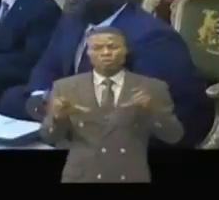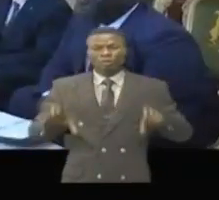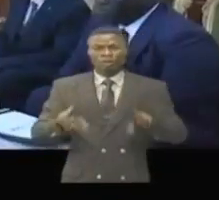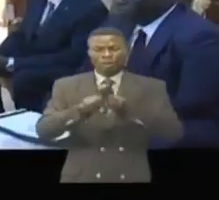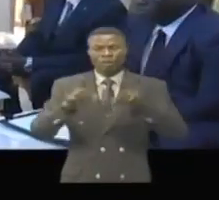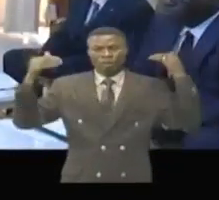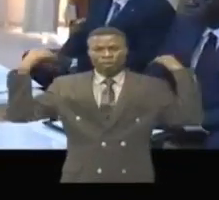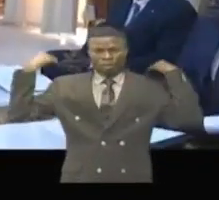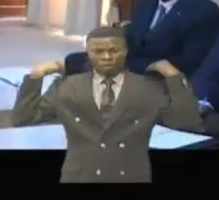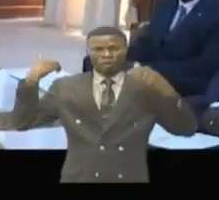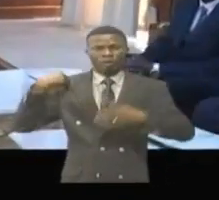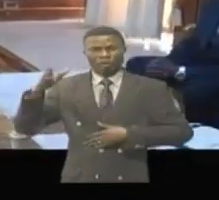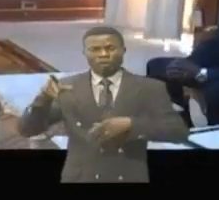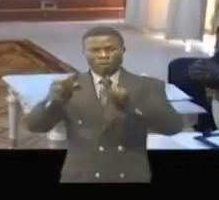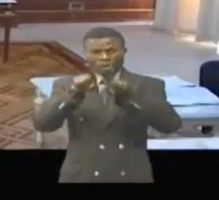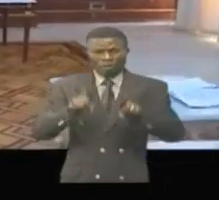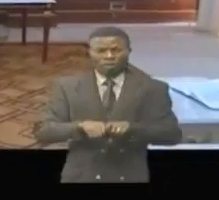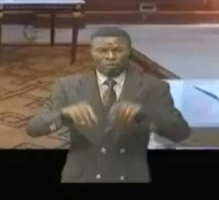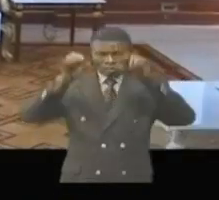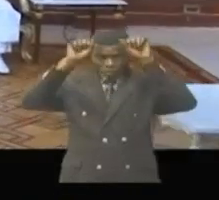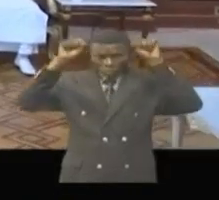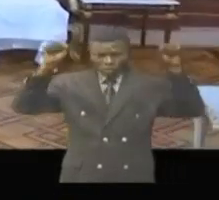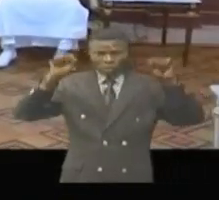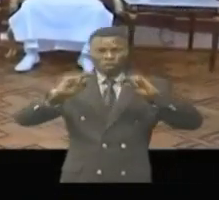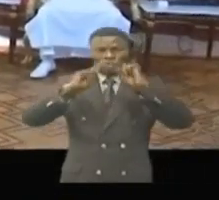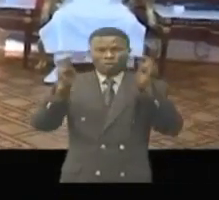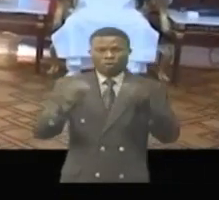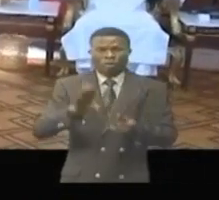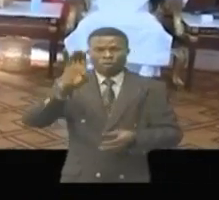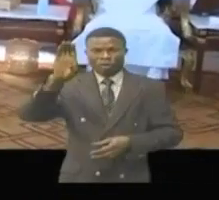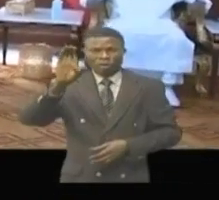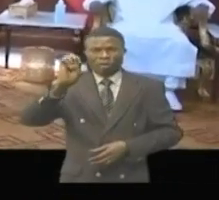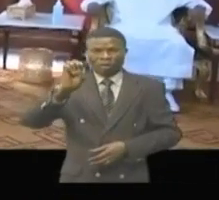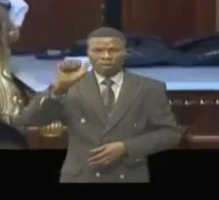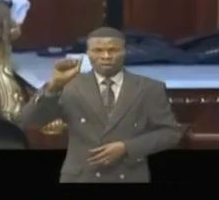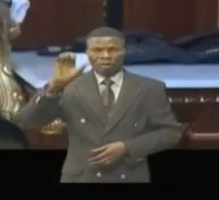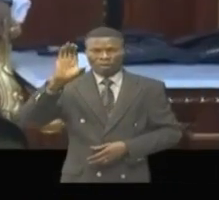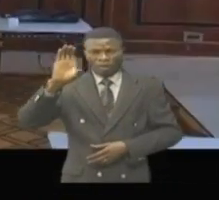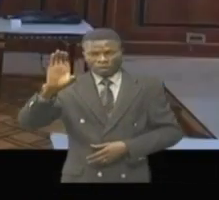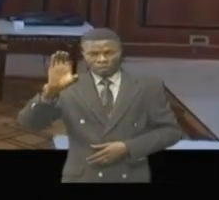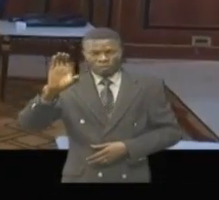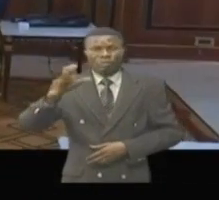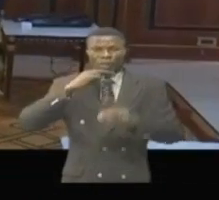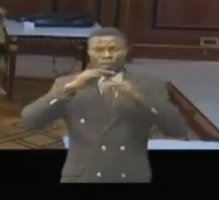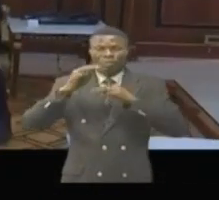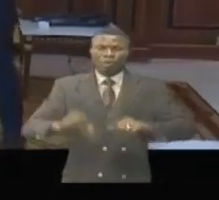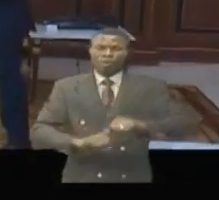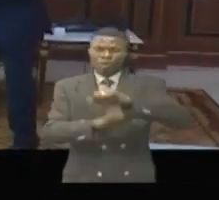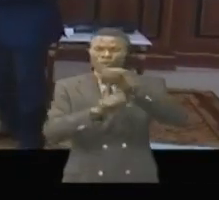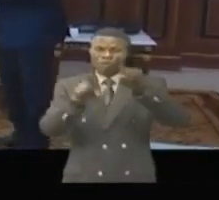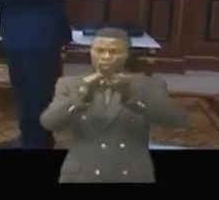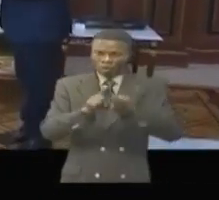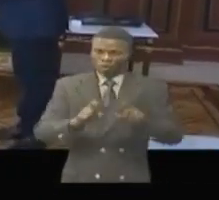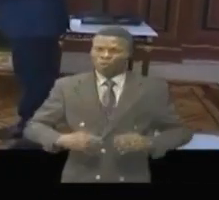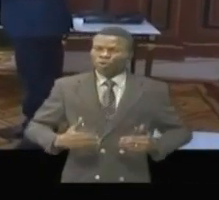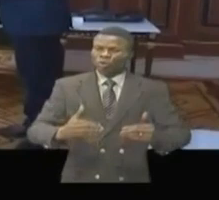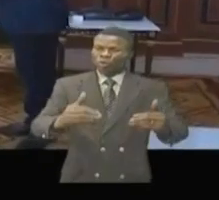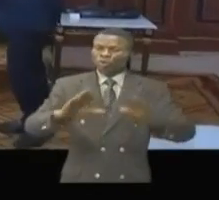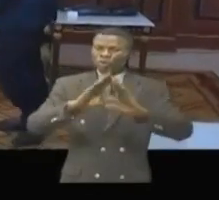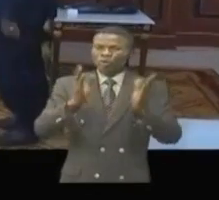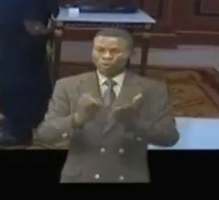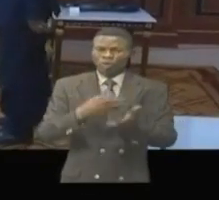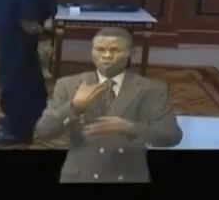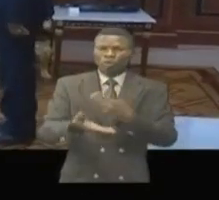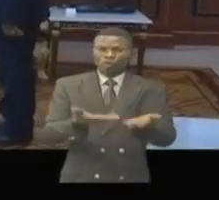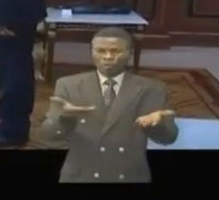l'État et président en exercice de la CAC. Des messages de soutien, d'accompagnement pour tout ce qui se passe ici au